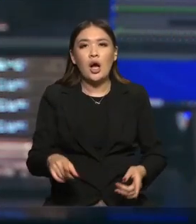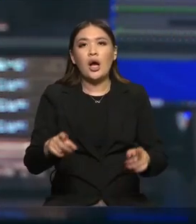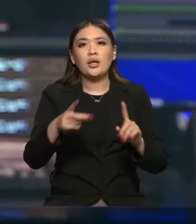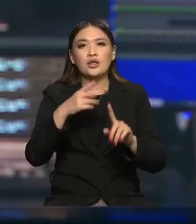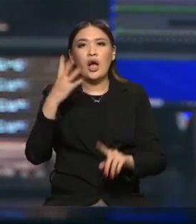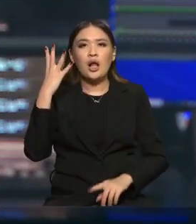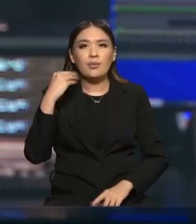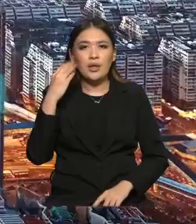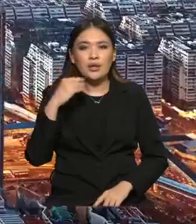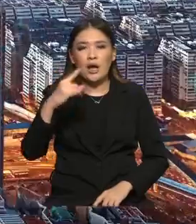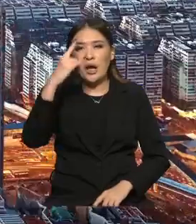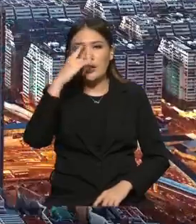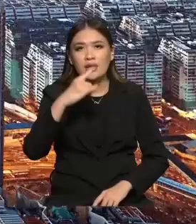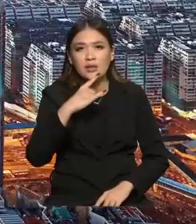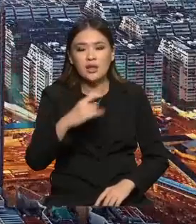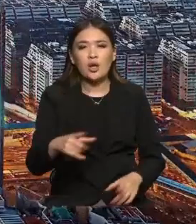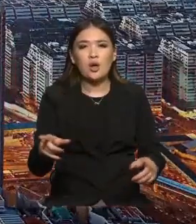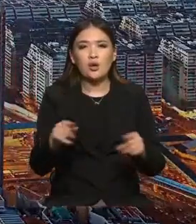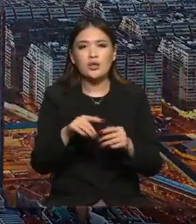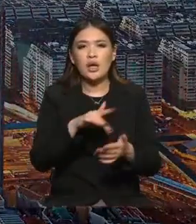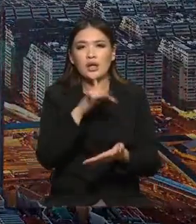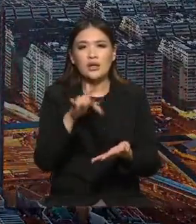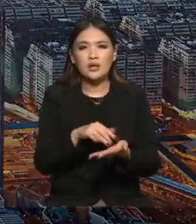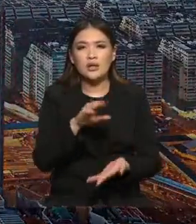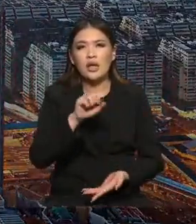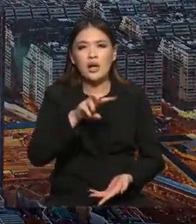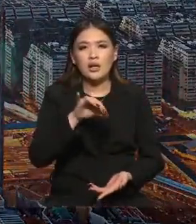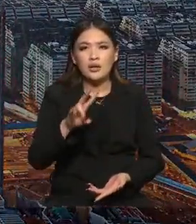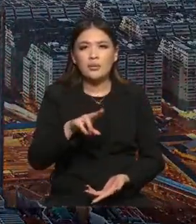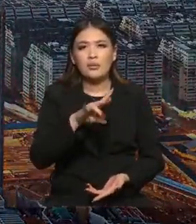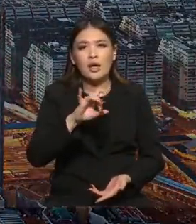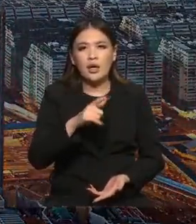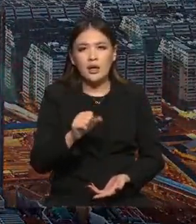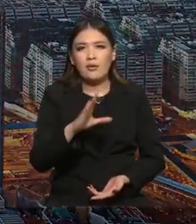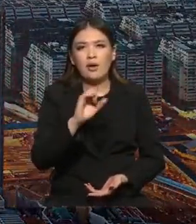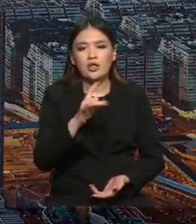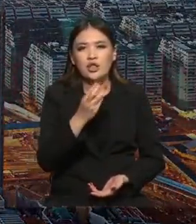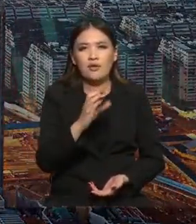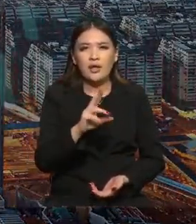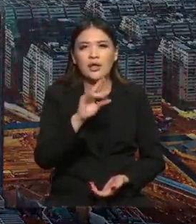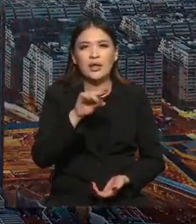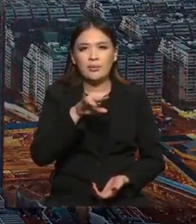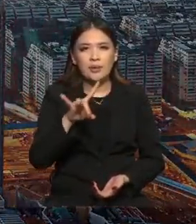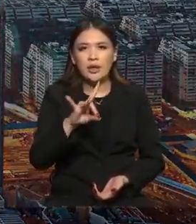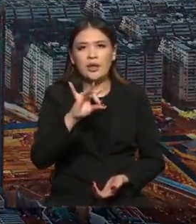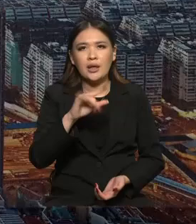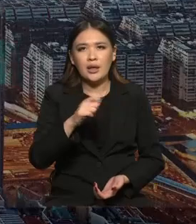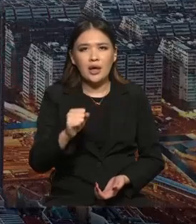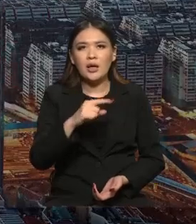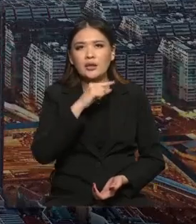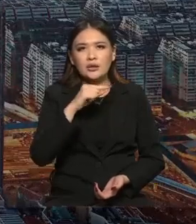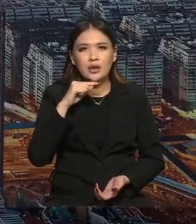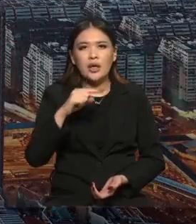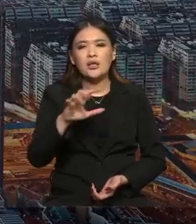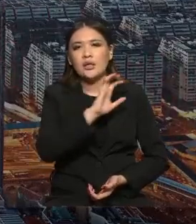Алматы. Қазақтың қос қаласы қаржы саласында Таллин, Прага, Варшава, Кипр, Рига, Мәскеу және